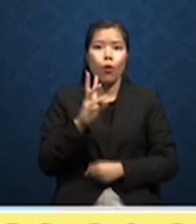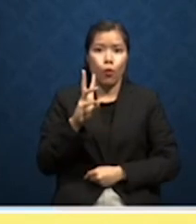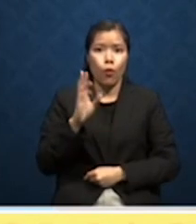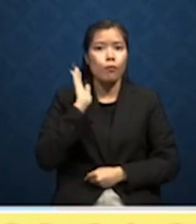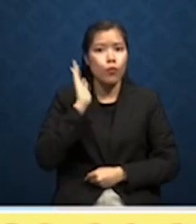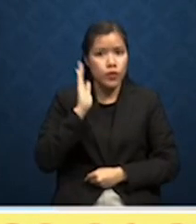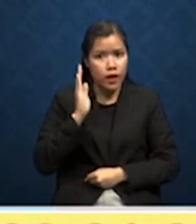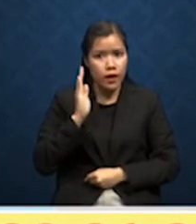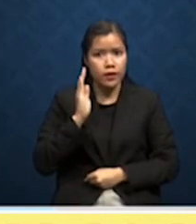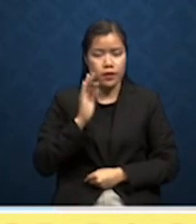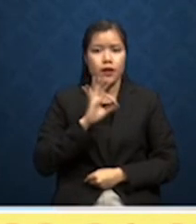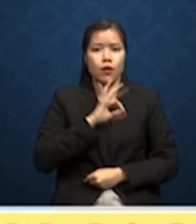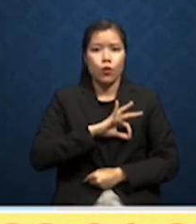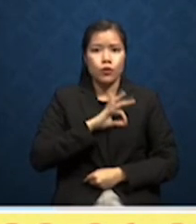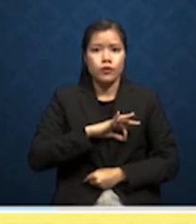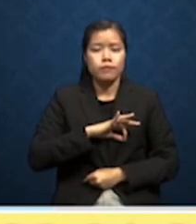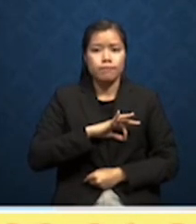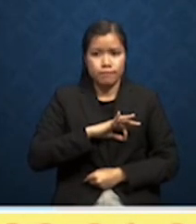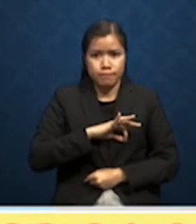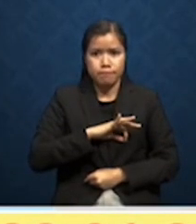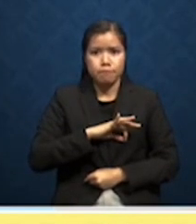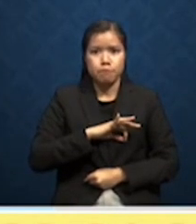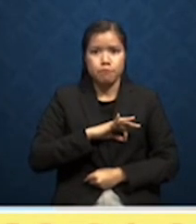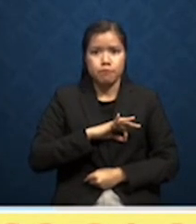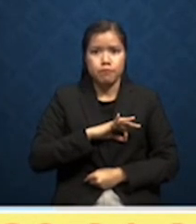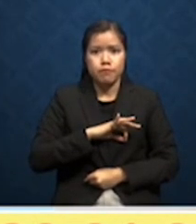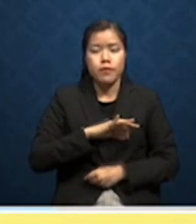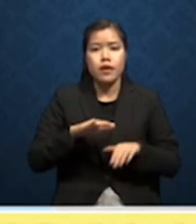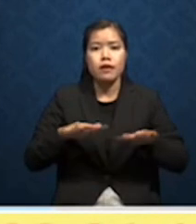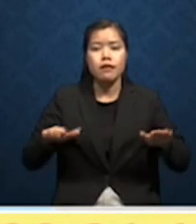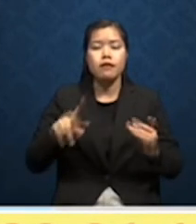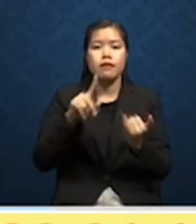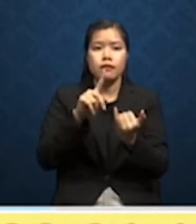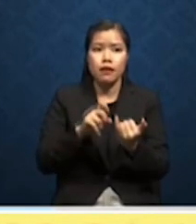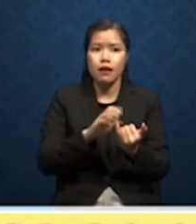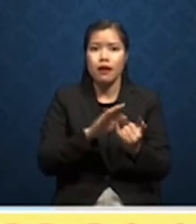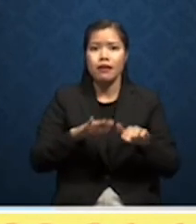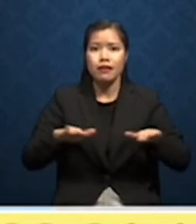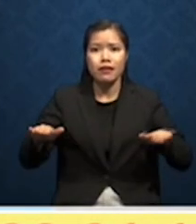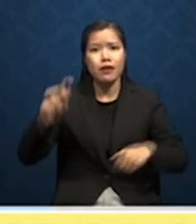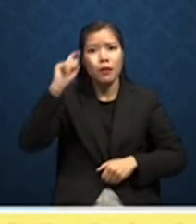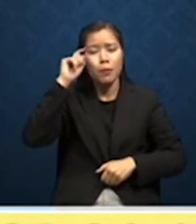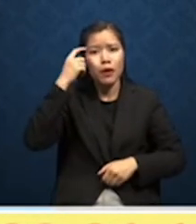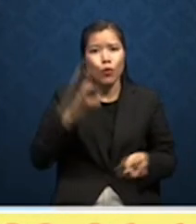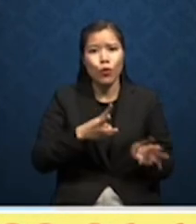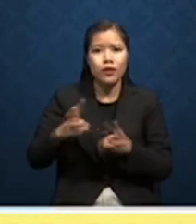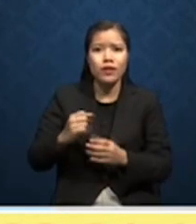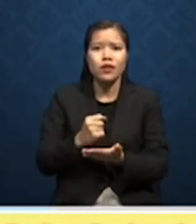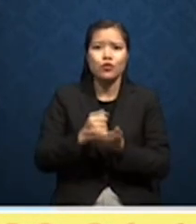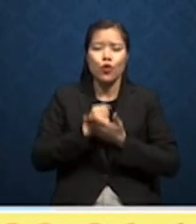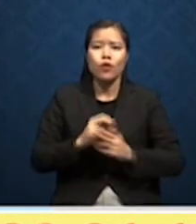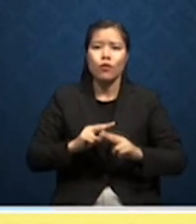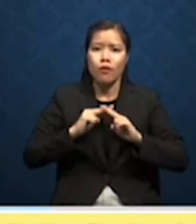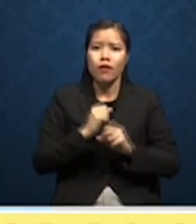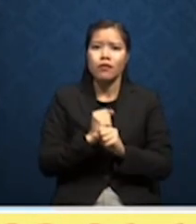เข้าใจความสูญเสียดิฉันเข้าใจว่าเด็กอายุเท่านั้นเขาช่วยตัวเองไม่ได้เขาหาทางหนี